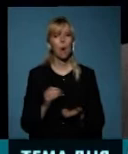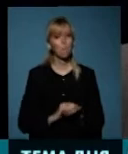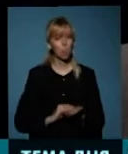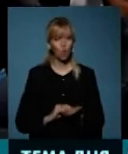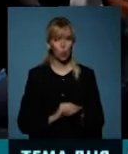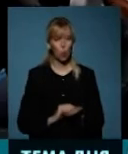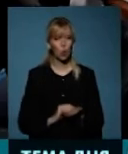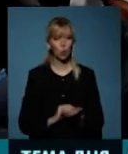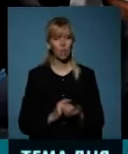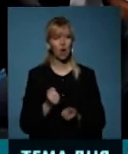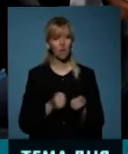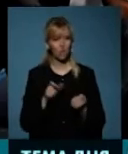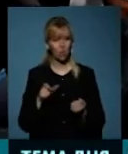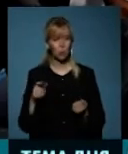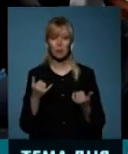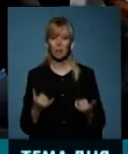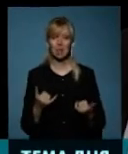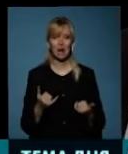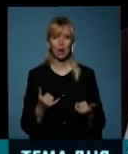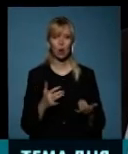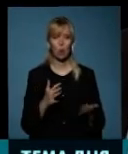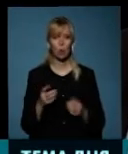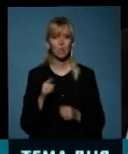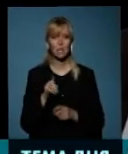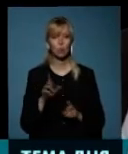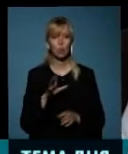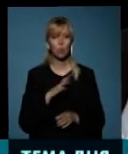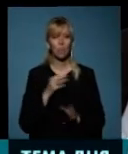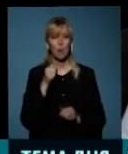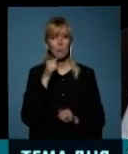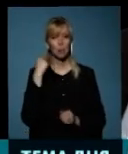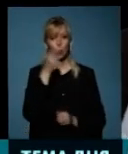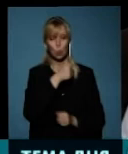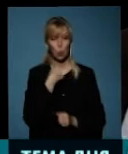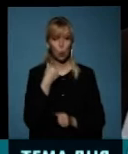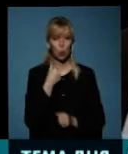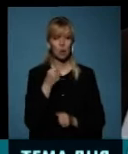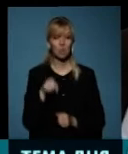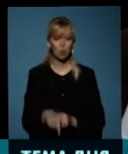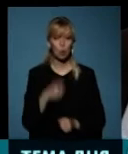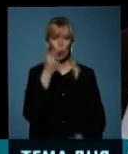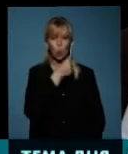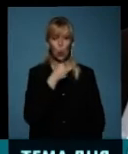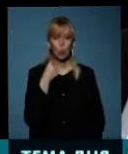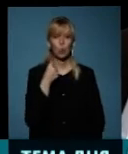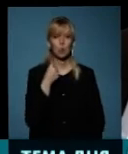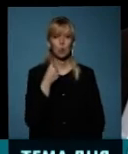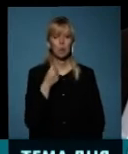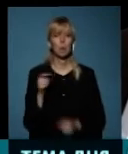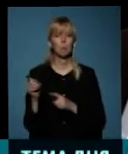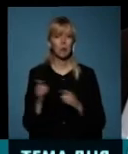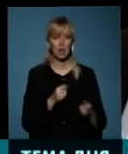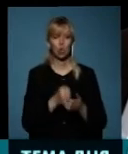повторних водіїв на даний, ну я вам говорю, що ті, які були в минулому році і в цьому році притягнуті